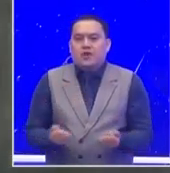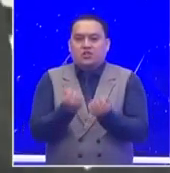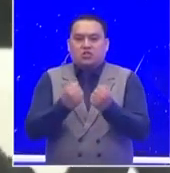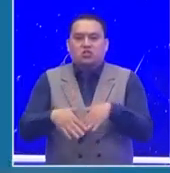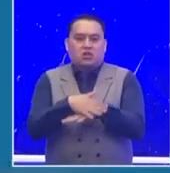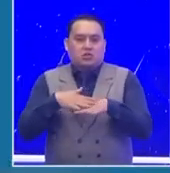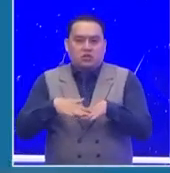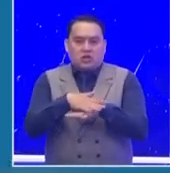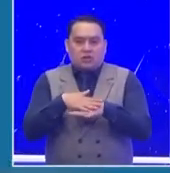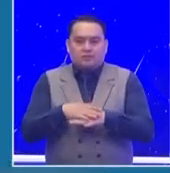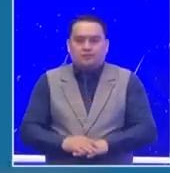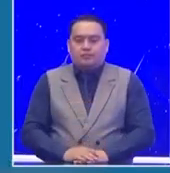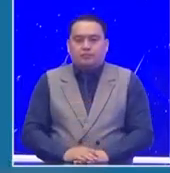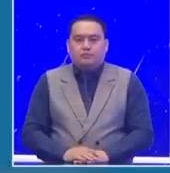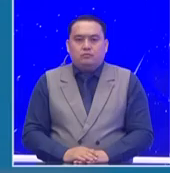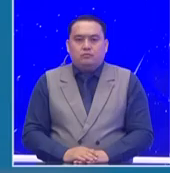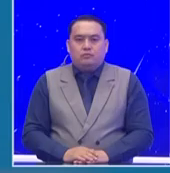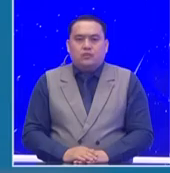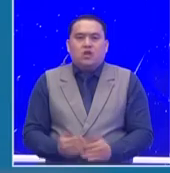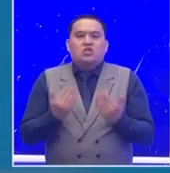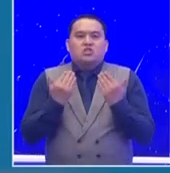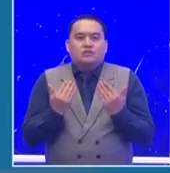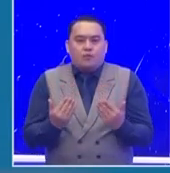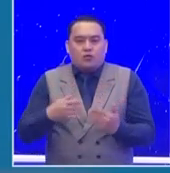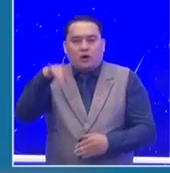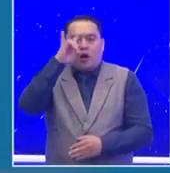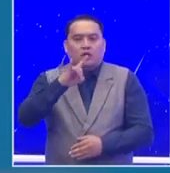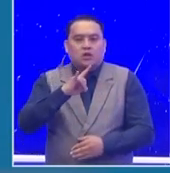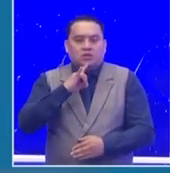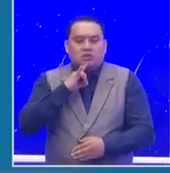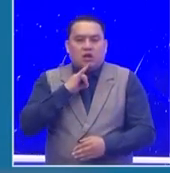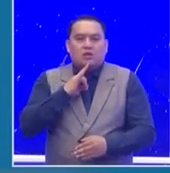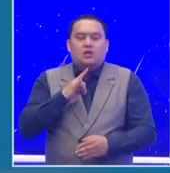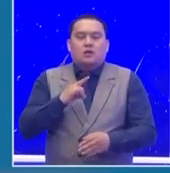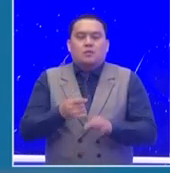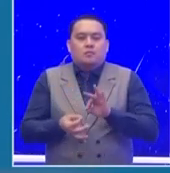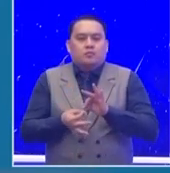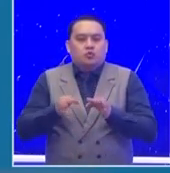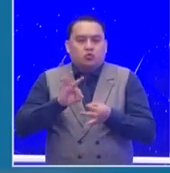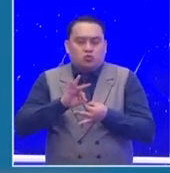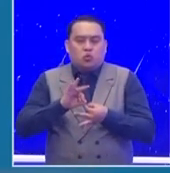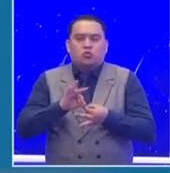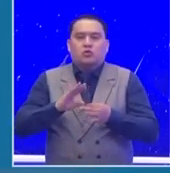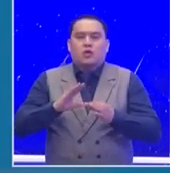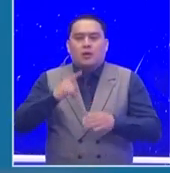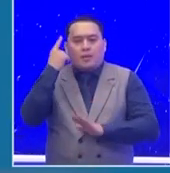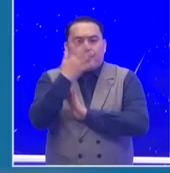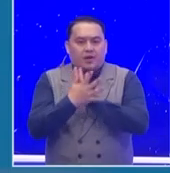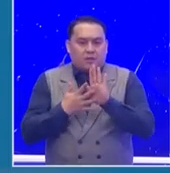граждан. Многие казахстанцы сегодня сталкиваются с большими трудностями. Мы это прекрасно